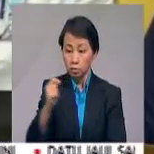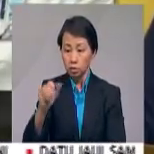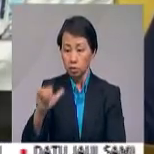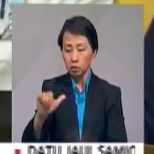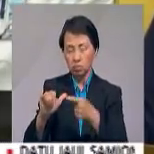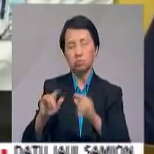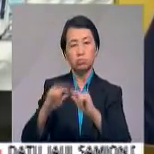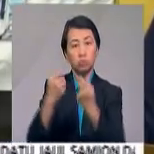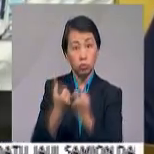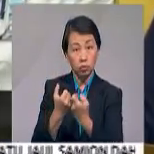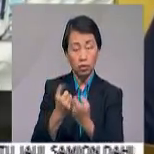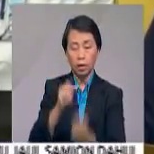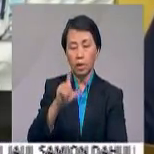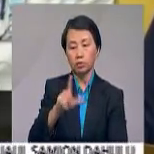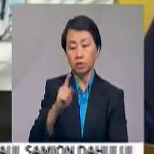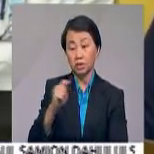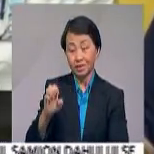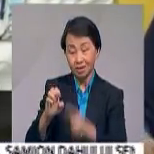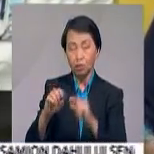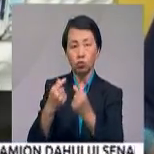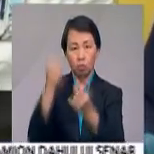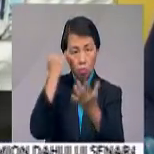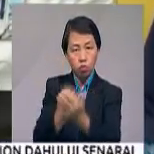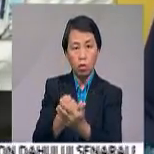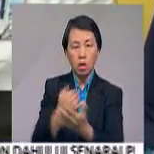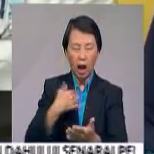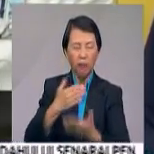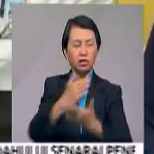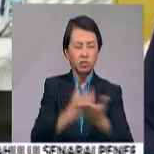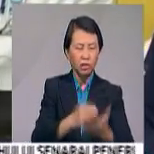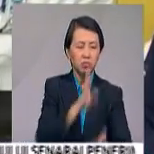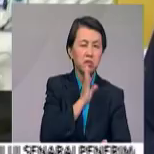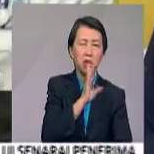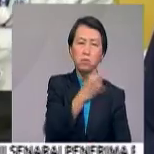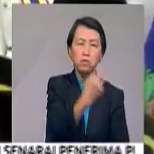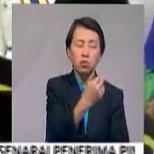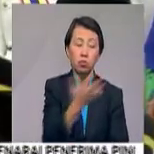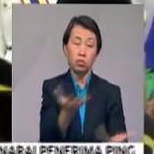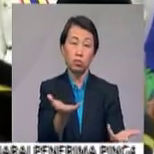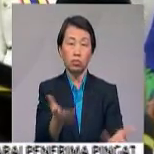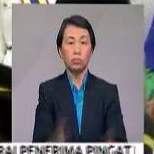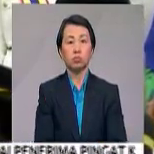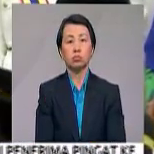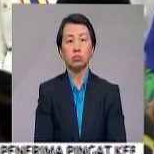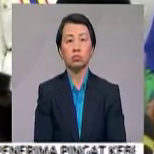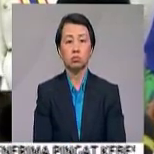sebagai kumpulan pengganas meski ada yang mendakwa sebaliknya.